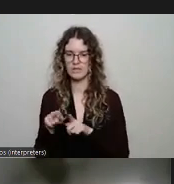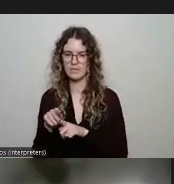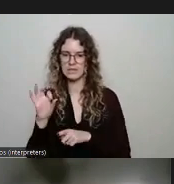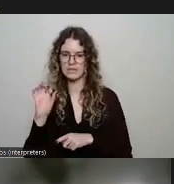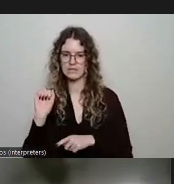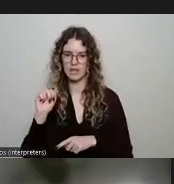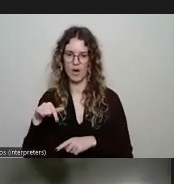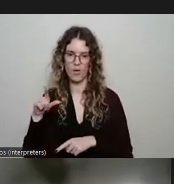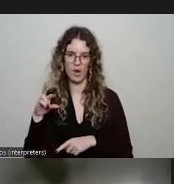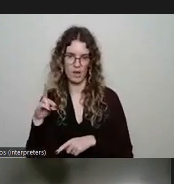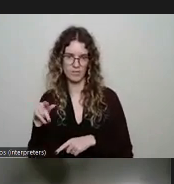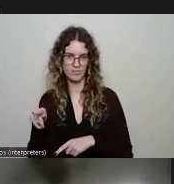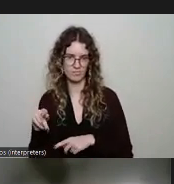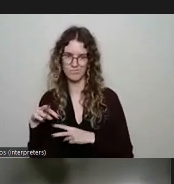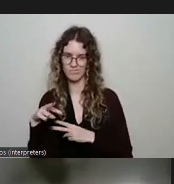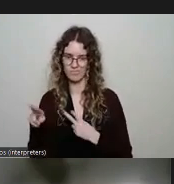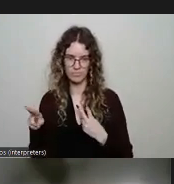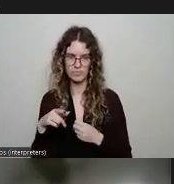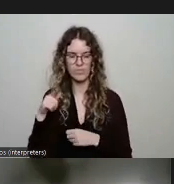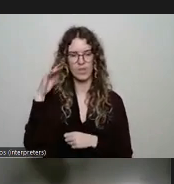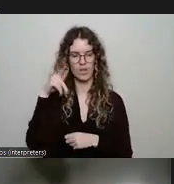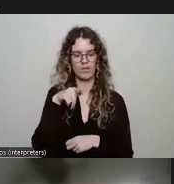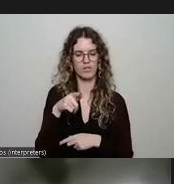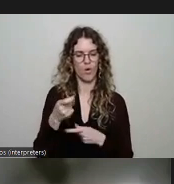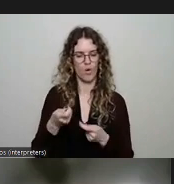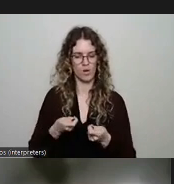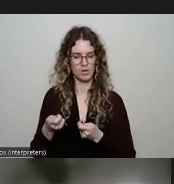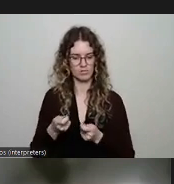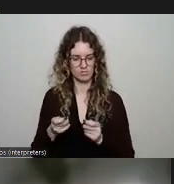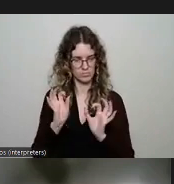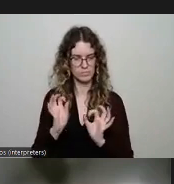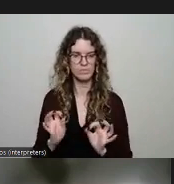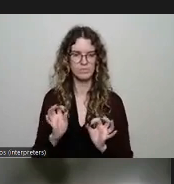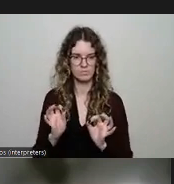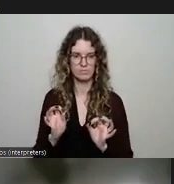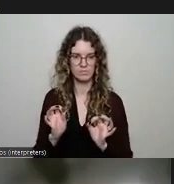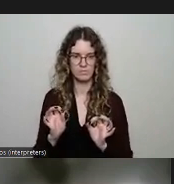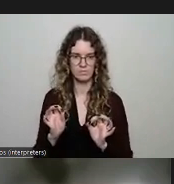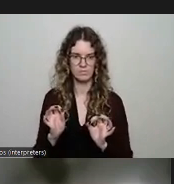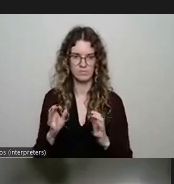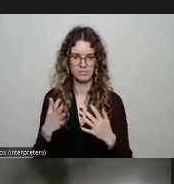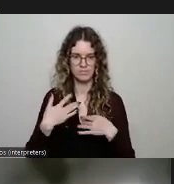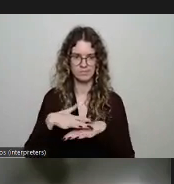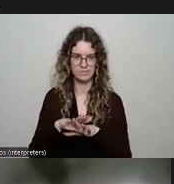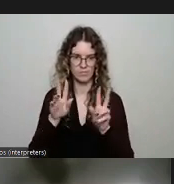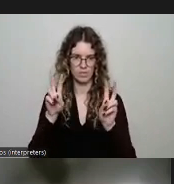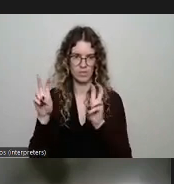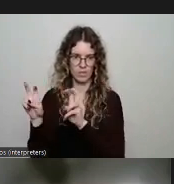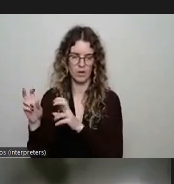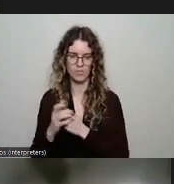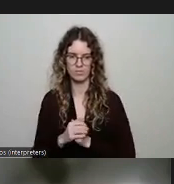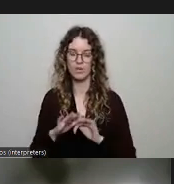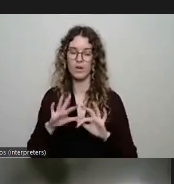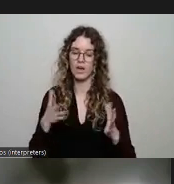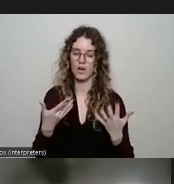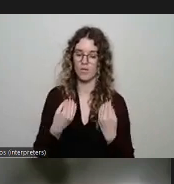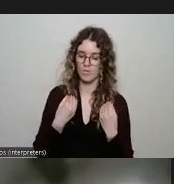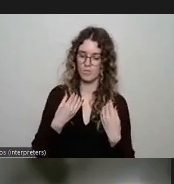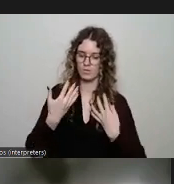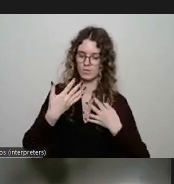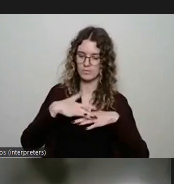tikrųjų tai gerai organizuota tarp dalykinės temos ir jeigu yra integruojami dalykai,